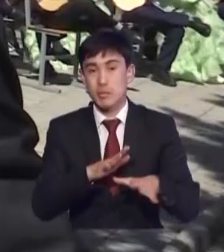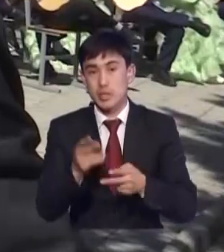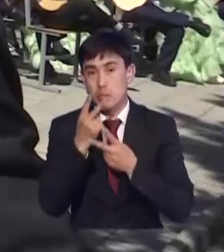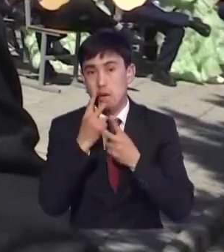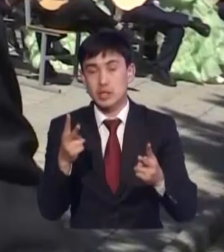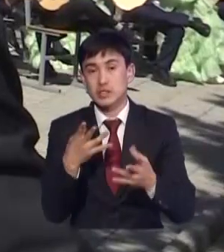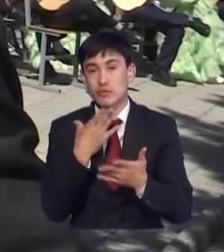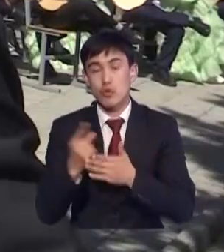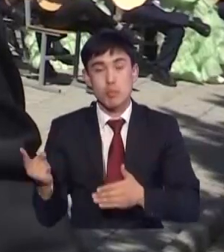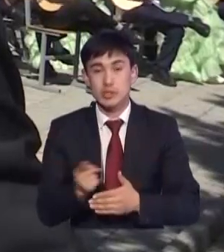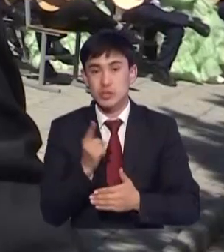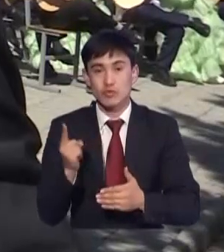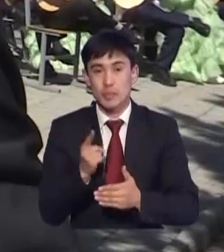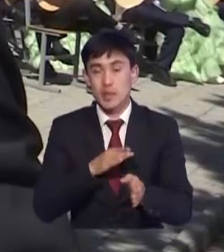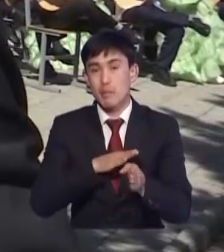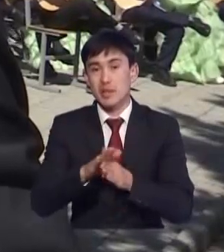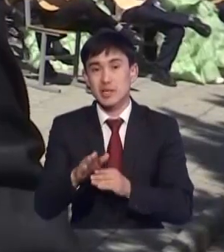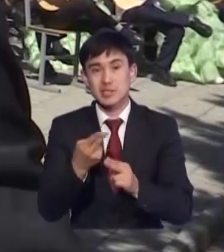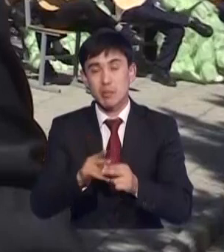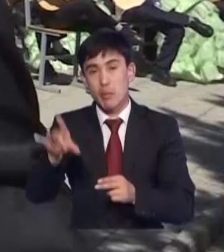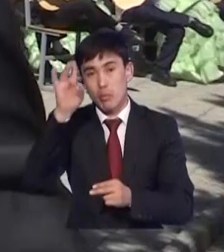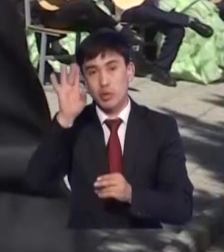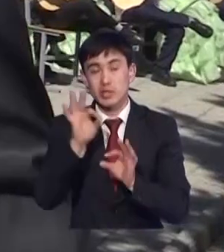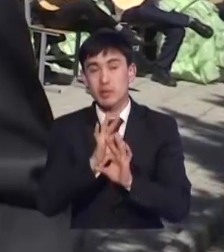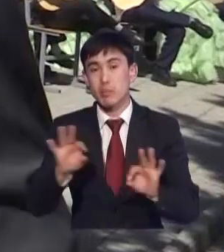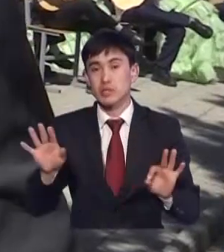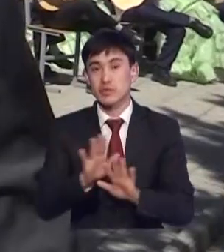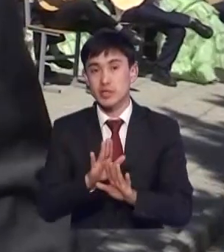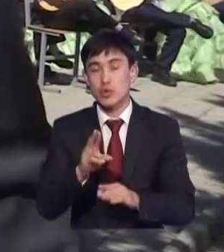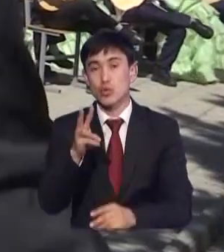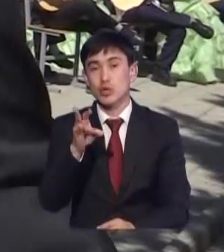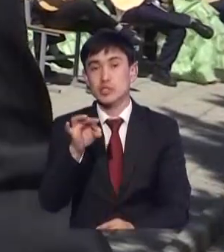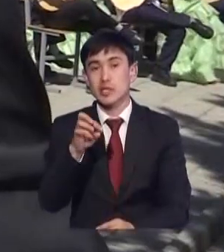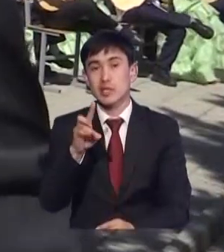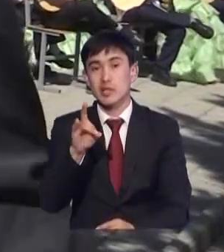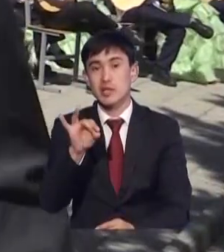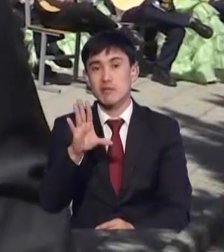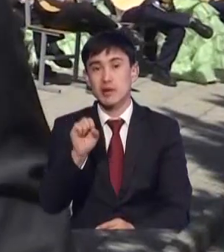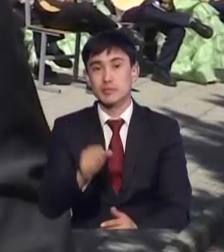демонстрируют своё мастерство исполняя самые популярные произведения нурс